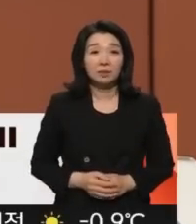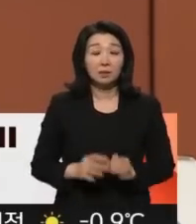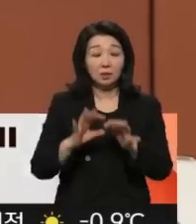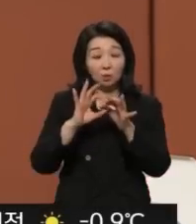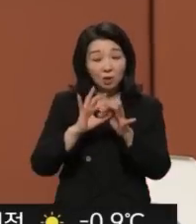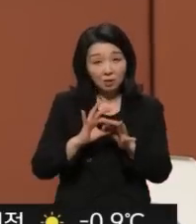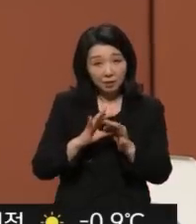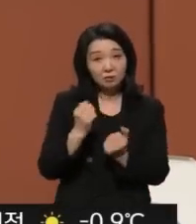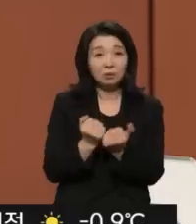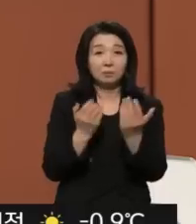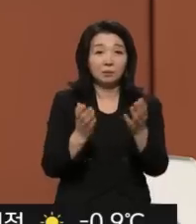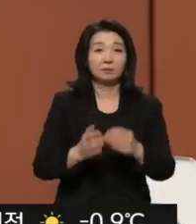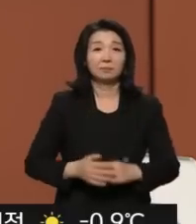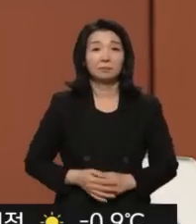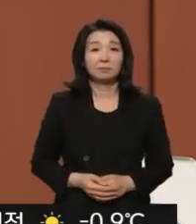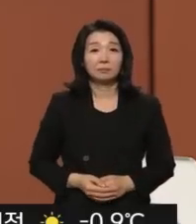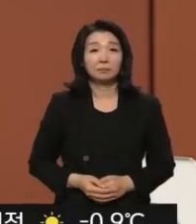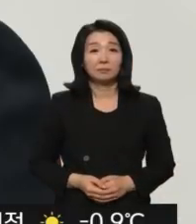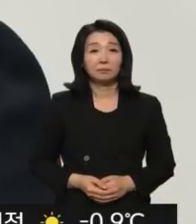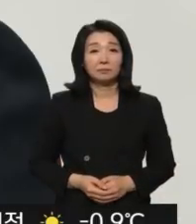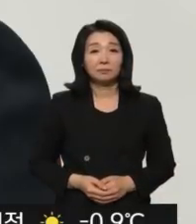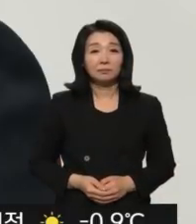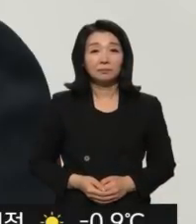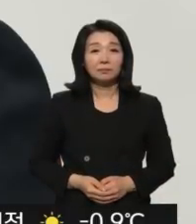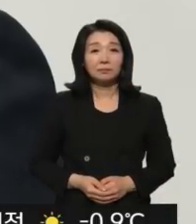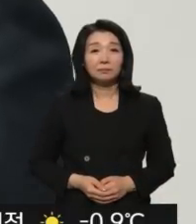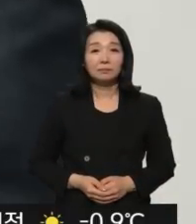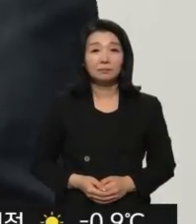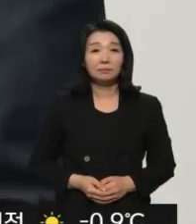내용을 정치 인사이드에서 짚어봅니다.